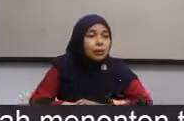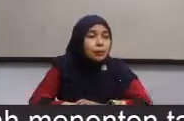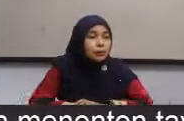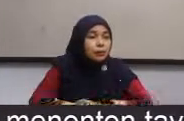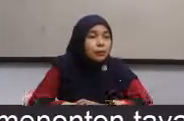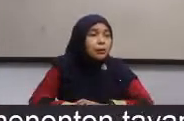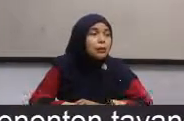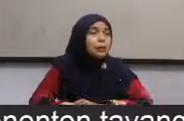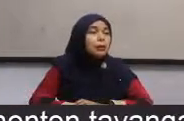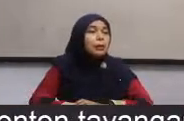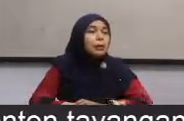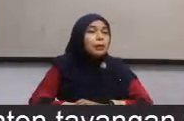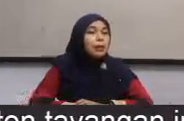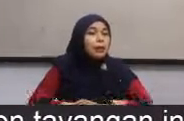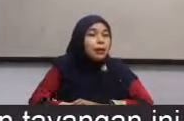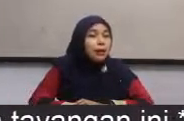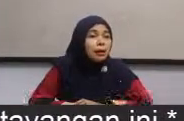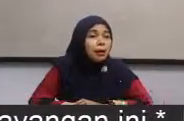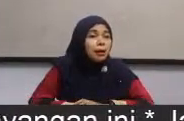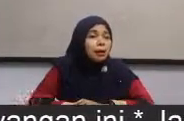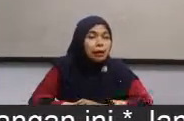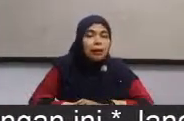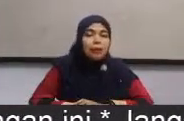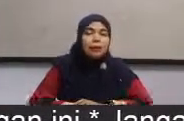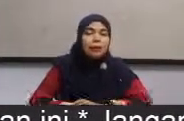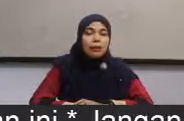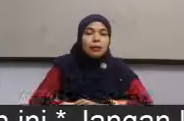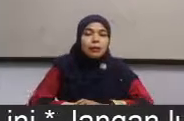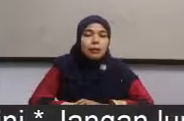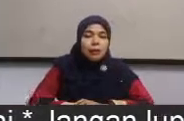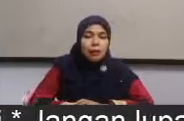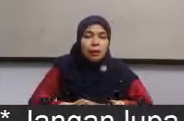pisme cinta terhadap tanah air